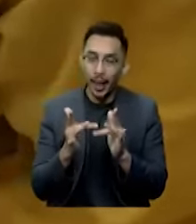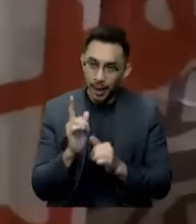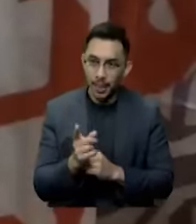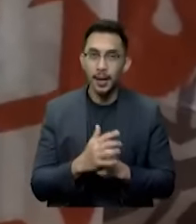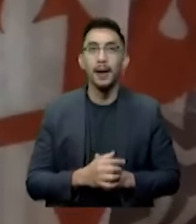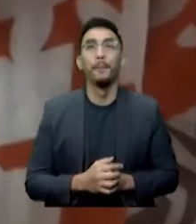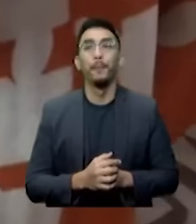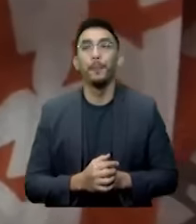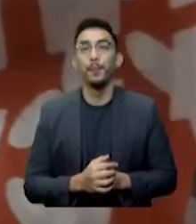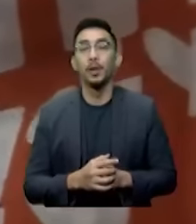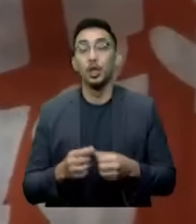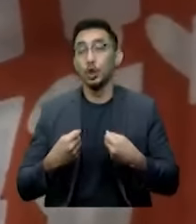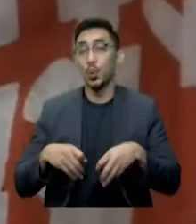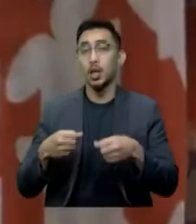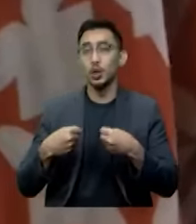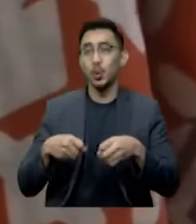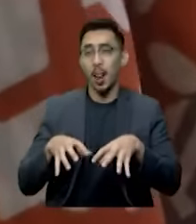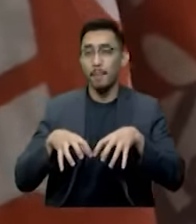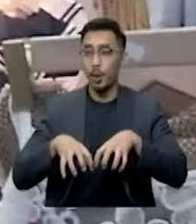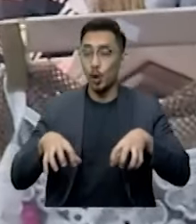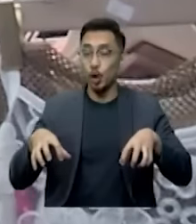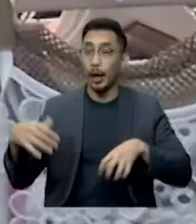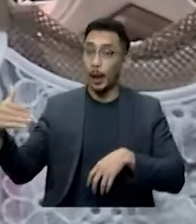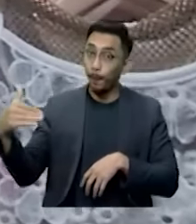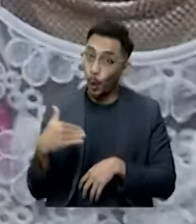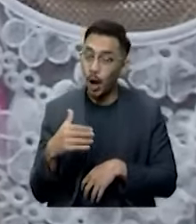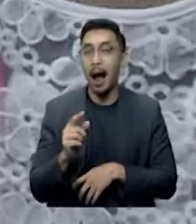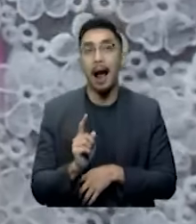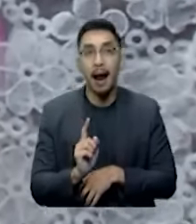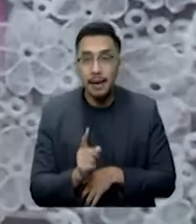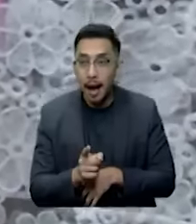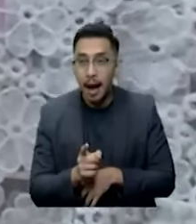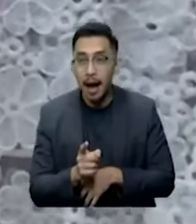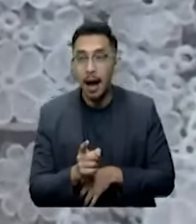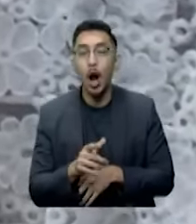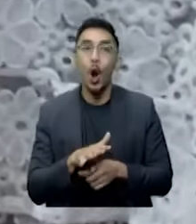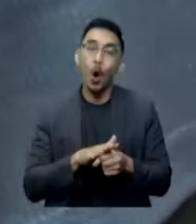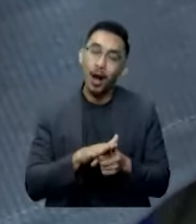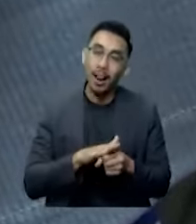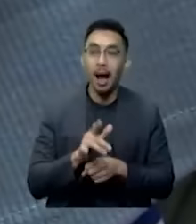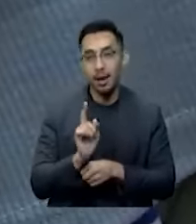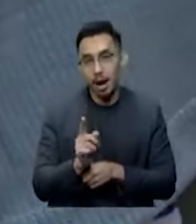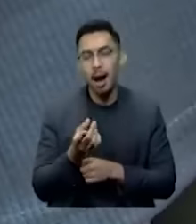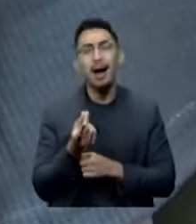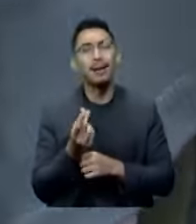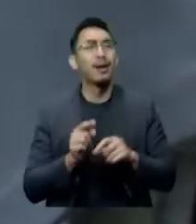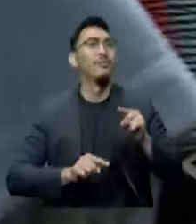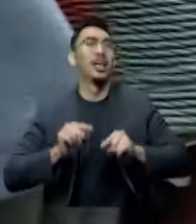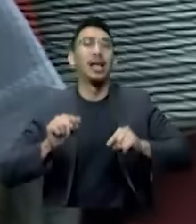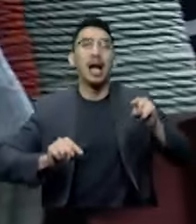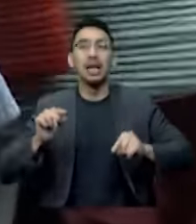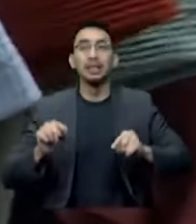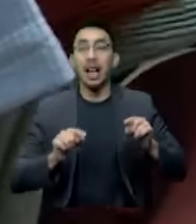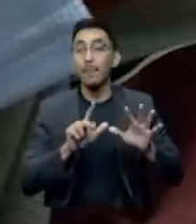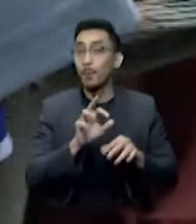Bangkok menjual produk fashion impor. Meski ada pula sebagian fashion lokal, harganya pun bervariasi mulai dari